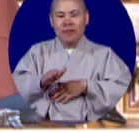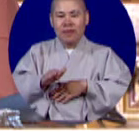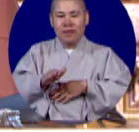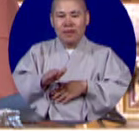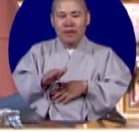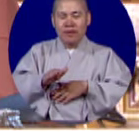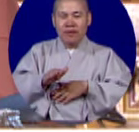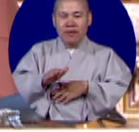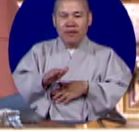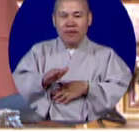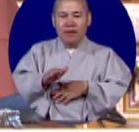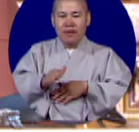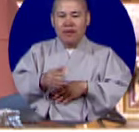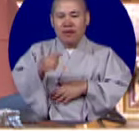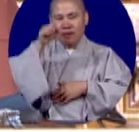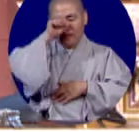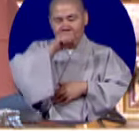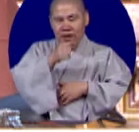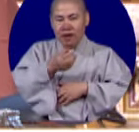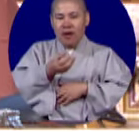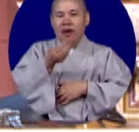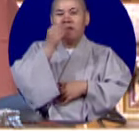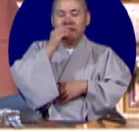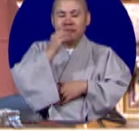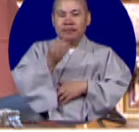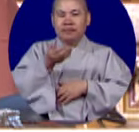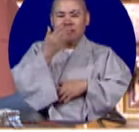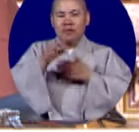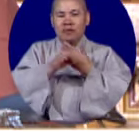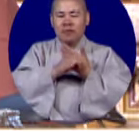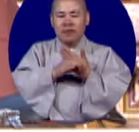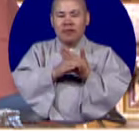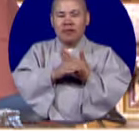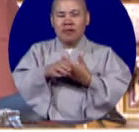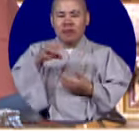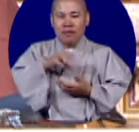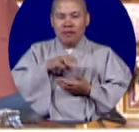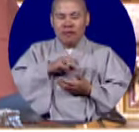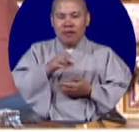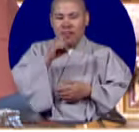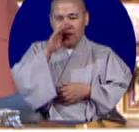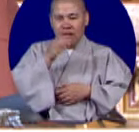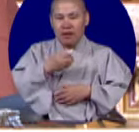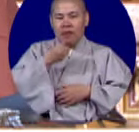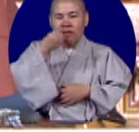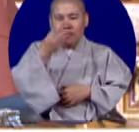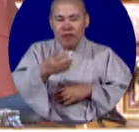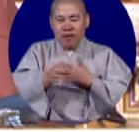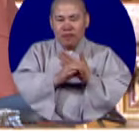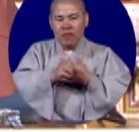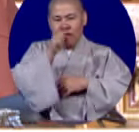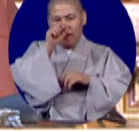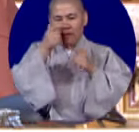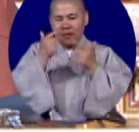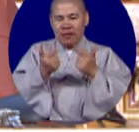그걸요, 그냥 갑자기 삼키면 체할 수 있고요, 토해내면 또 안 좋잖아요.